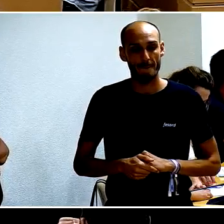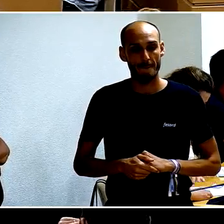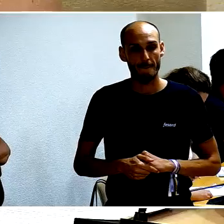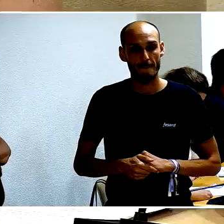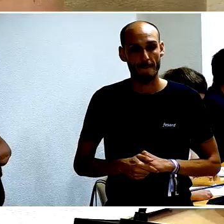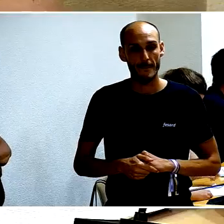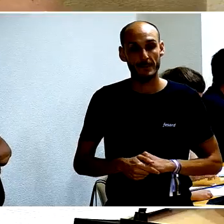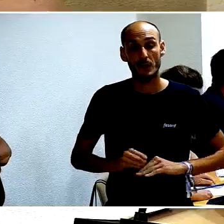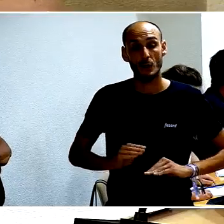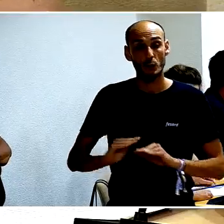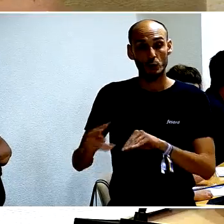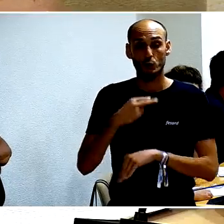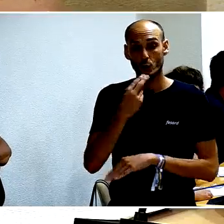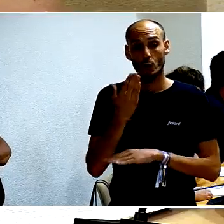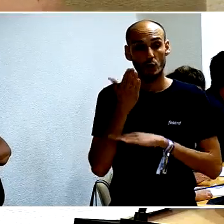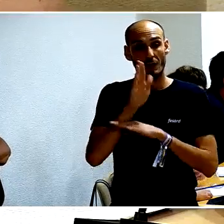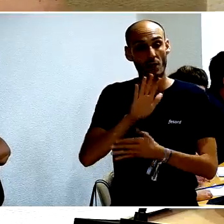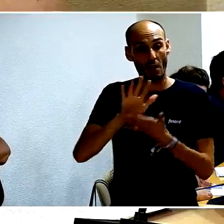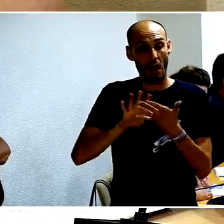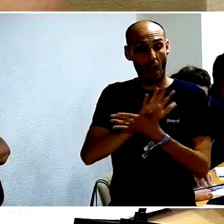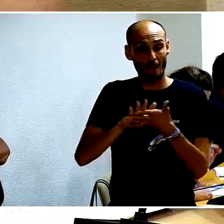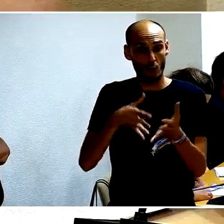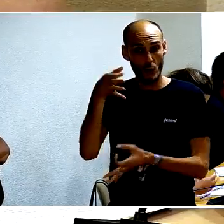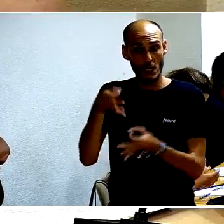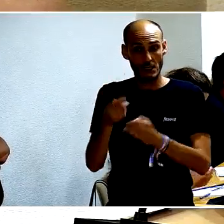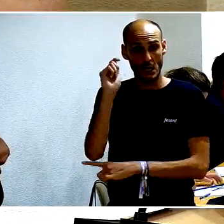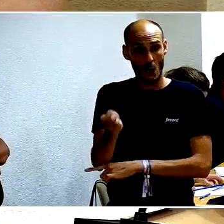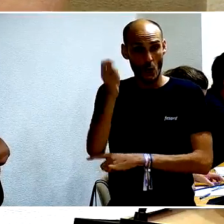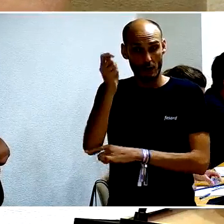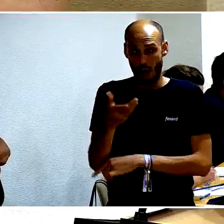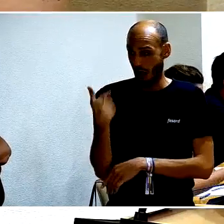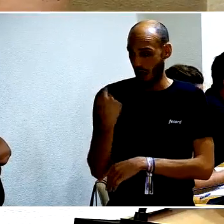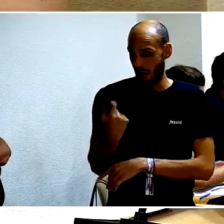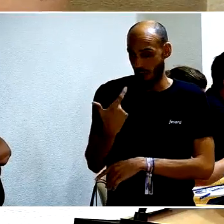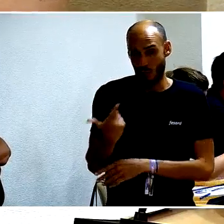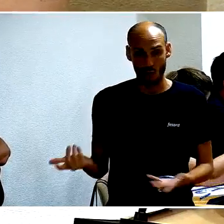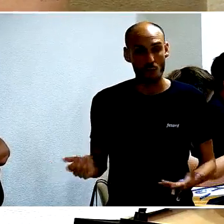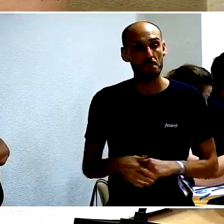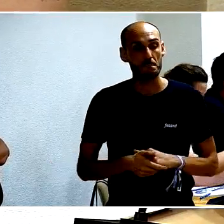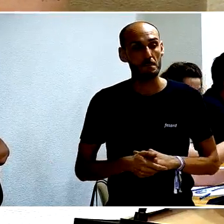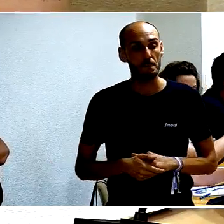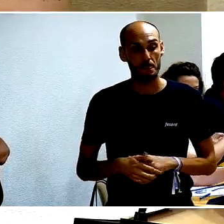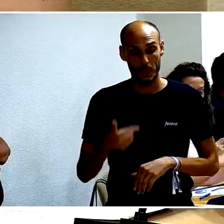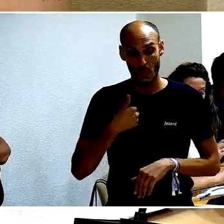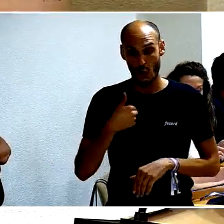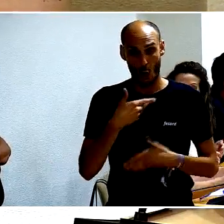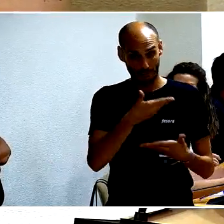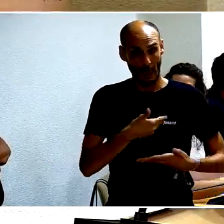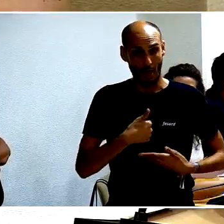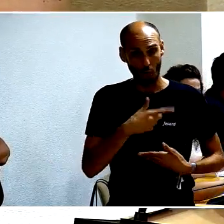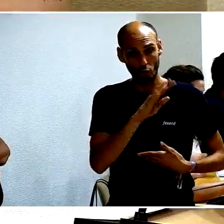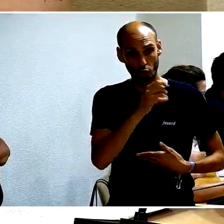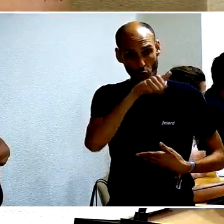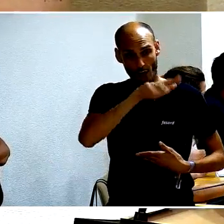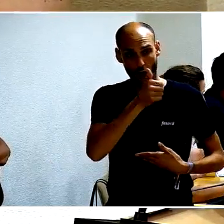El seu portaveu és qui ha parlat d'una sentència judicial que acaba d'eixir ara. Vaig ser jo i